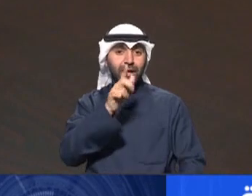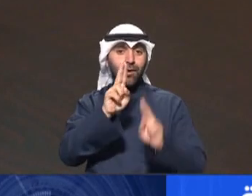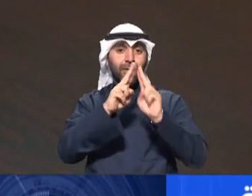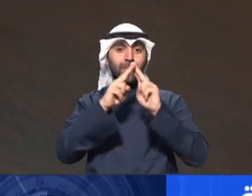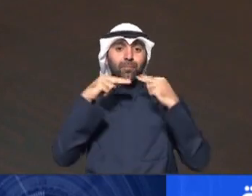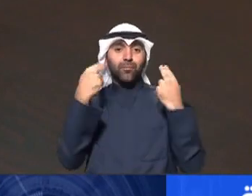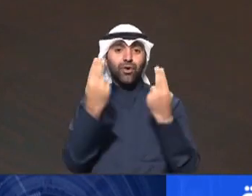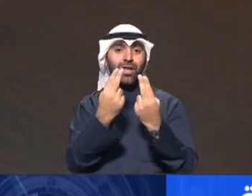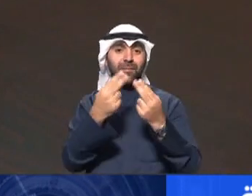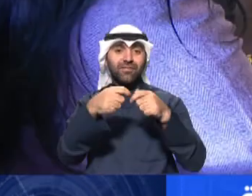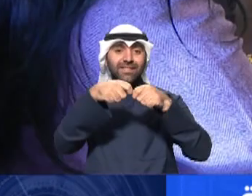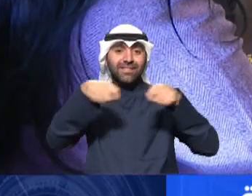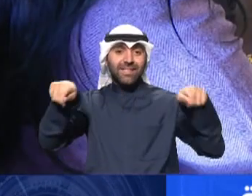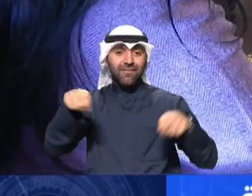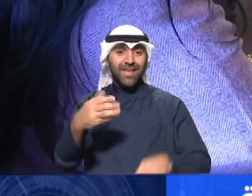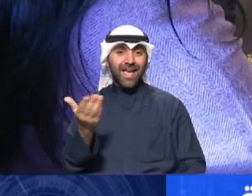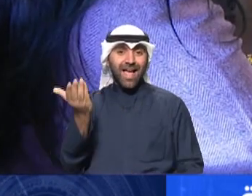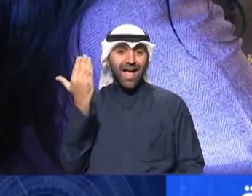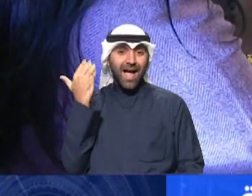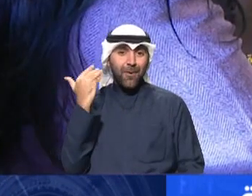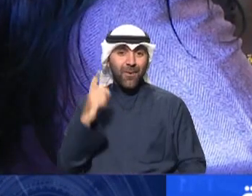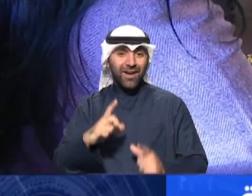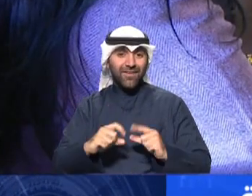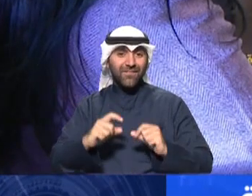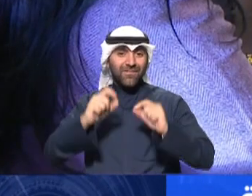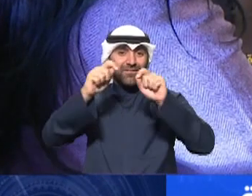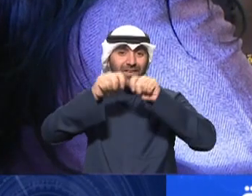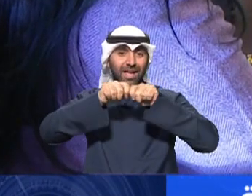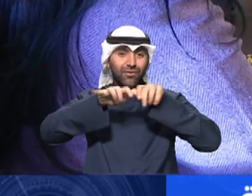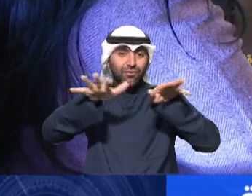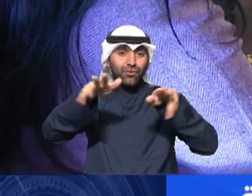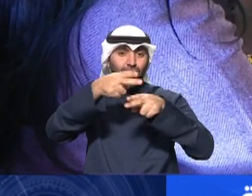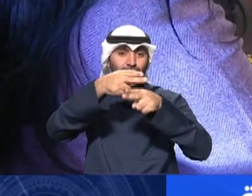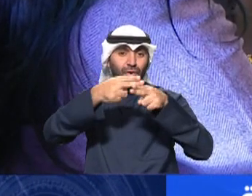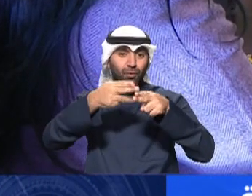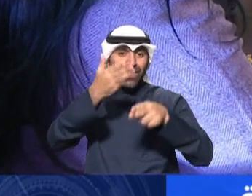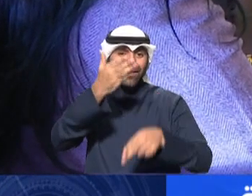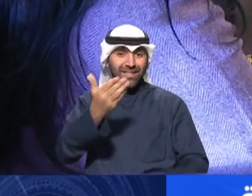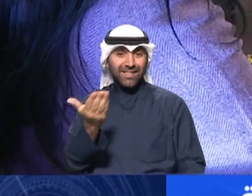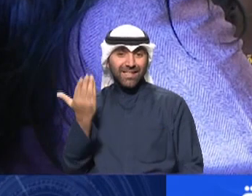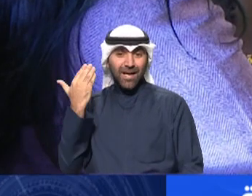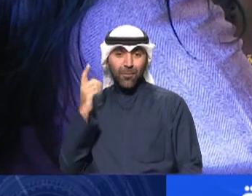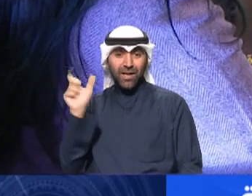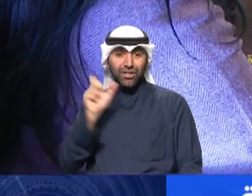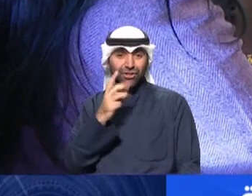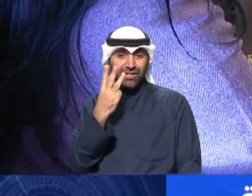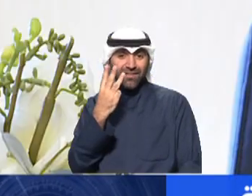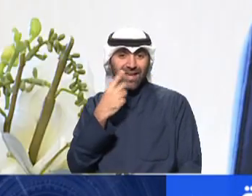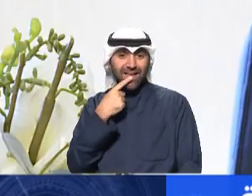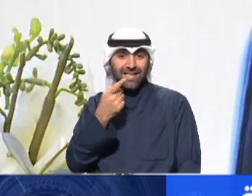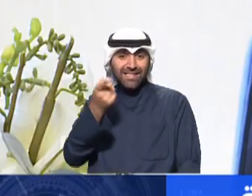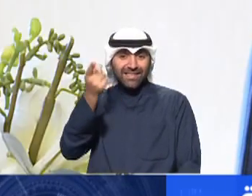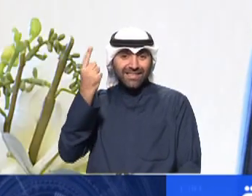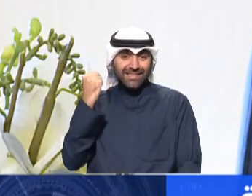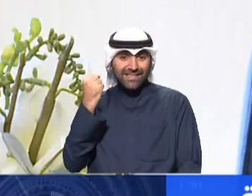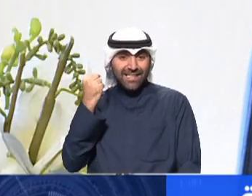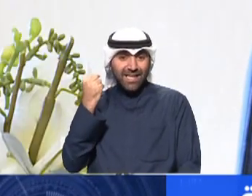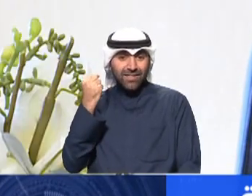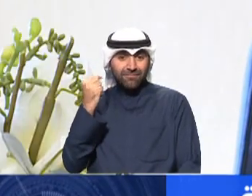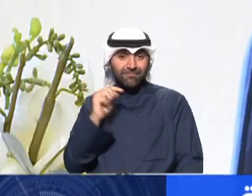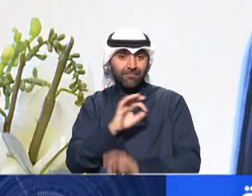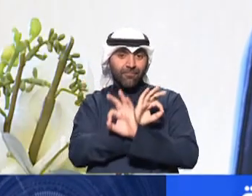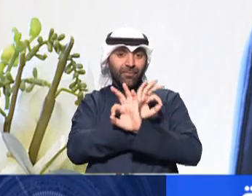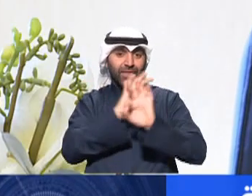أزمة كورونا والصادر عن جمعية الشفافية الكويتية، حيث طغت الإيجابيات على السلبيات في التعامل مع